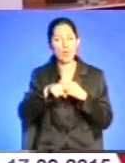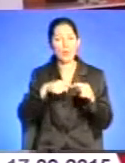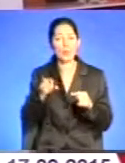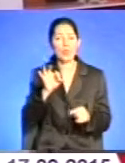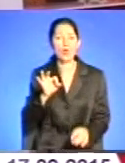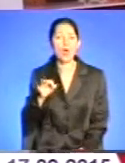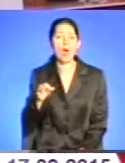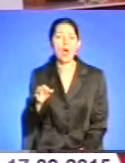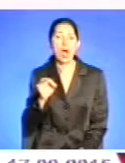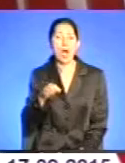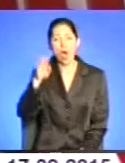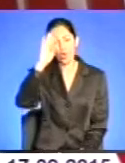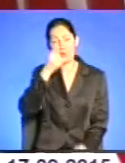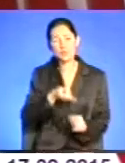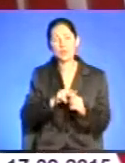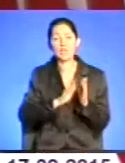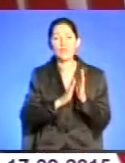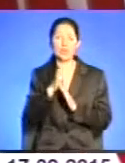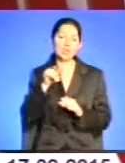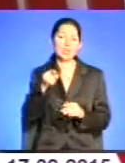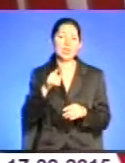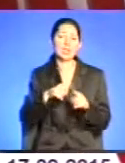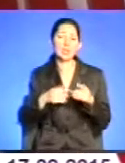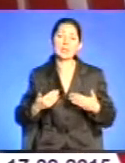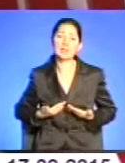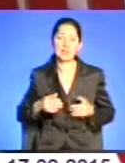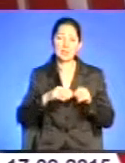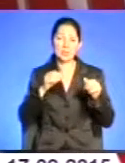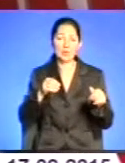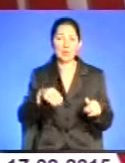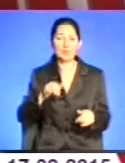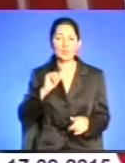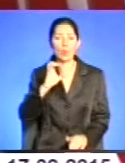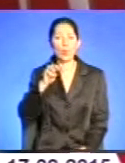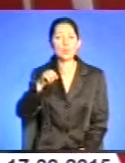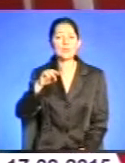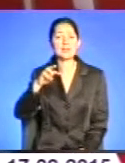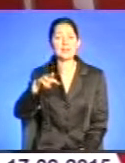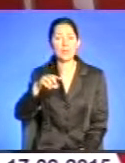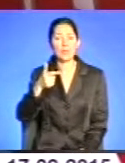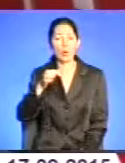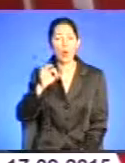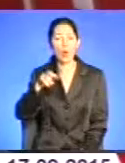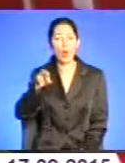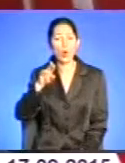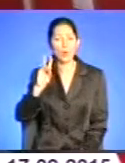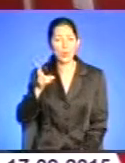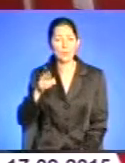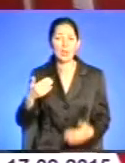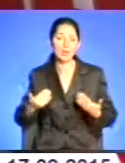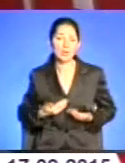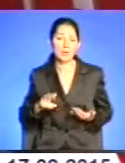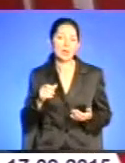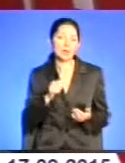які виросли на їхній землі. Устим жив як саме звичайна, так здається, звичайна людина,